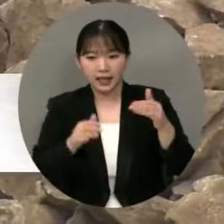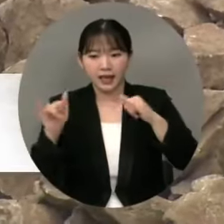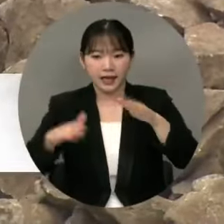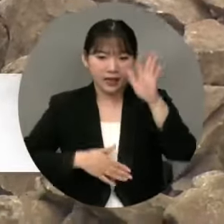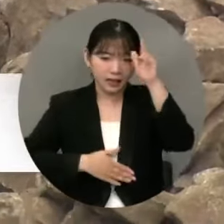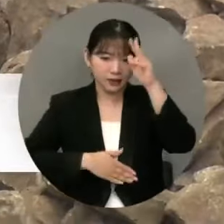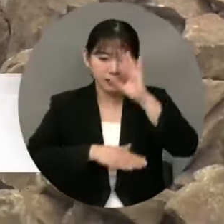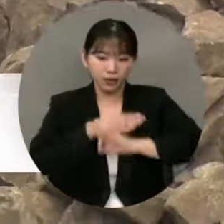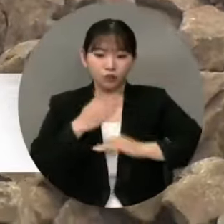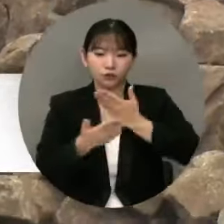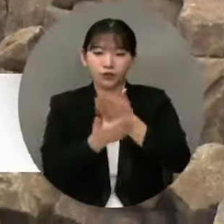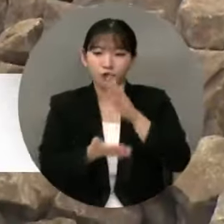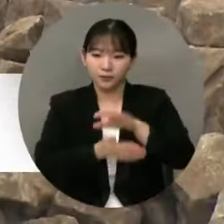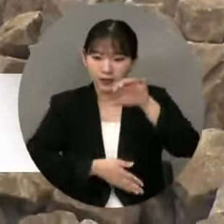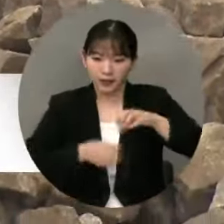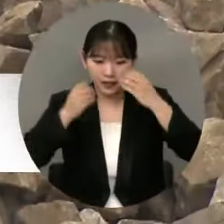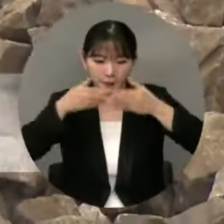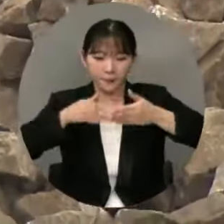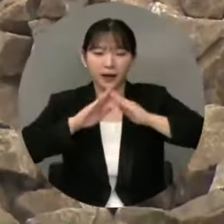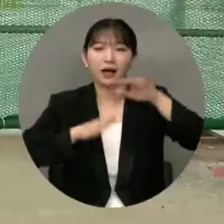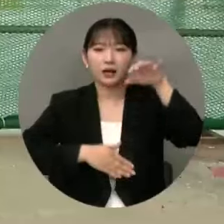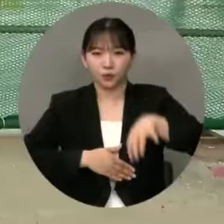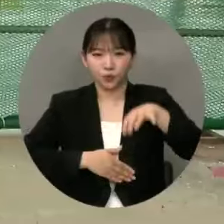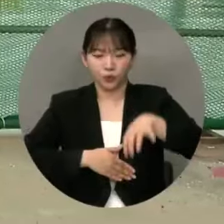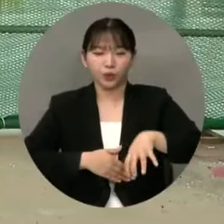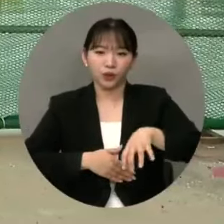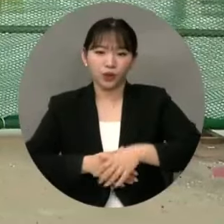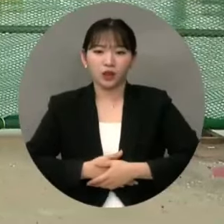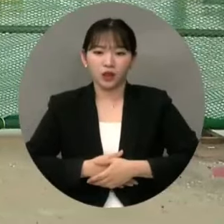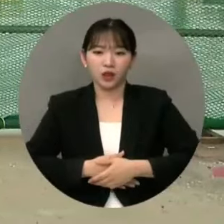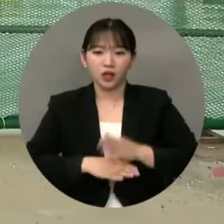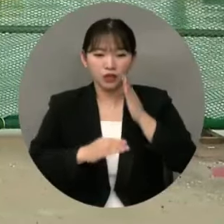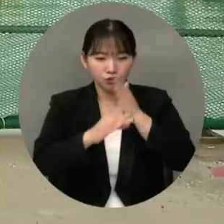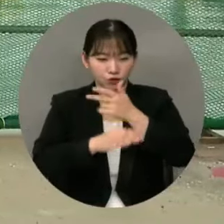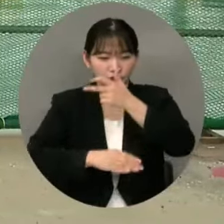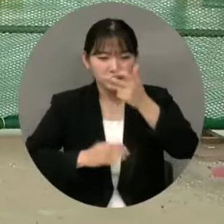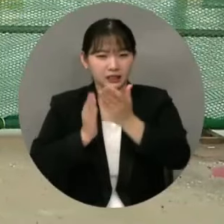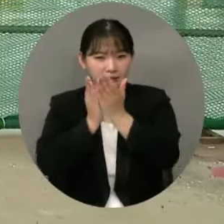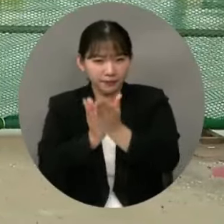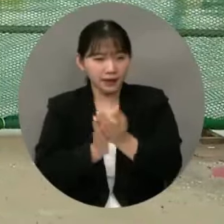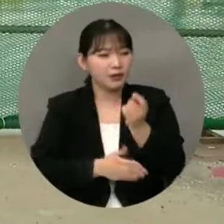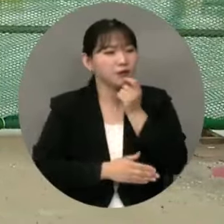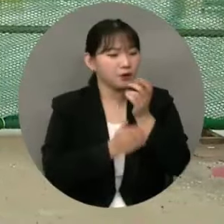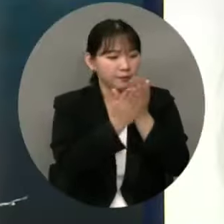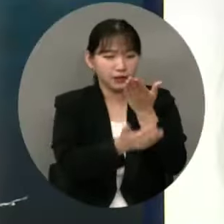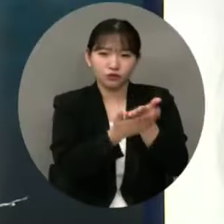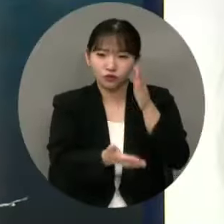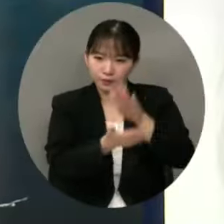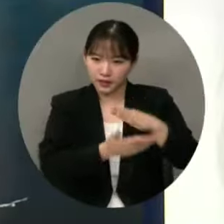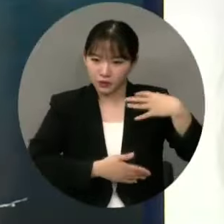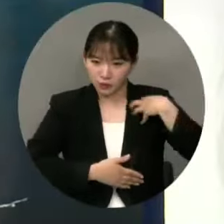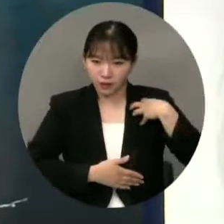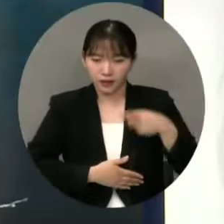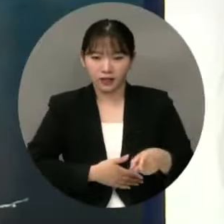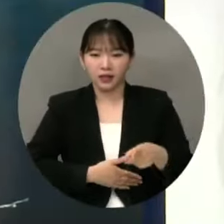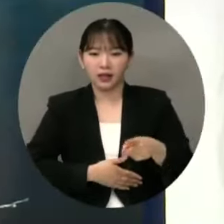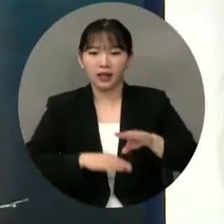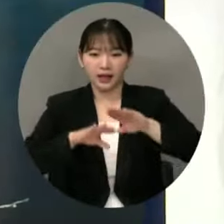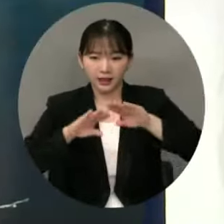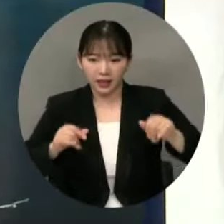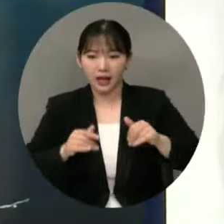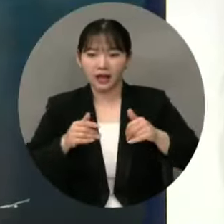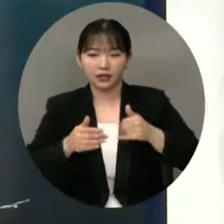해양경찰 서부정비창 신설 공사 현장입니다. 중대형선 및 소형선 정비구역,